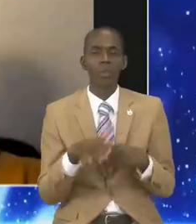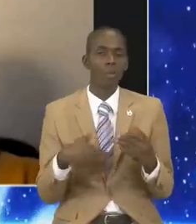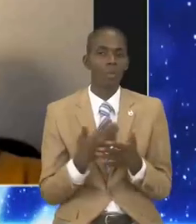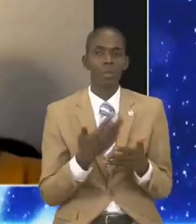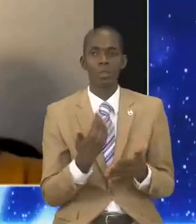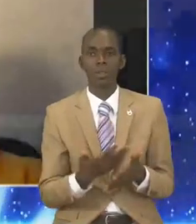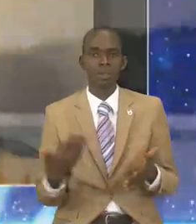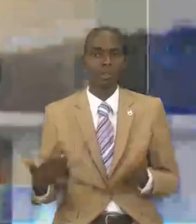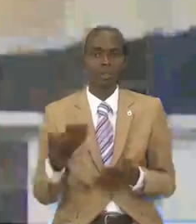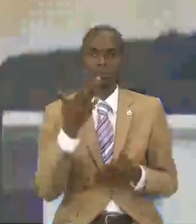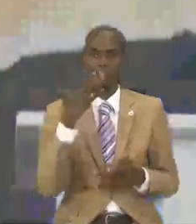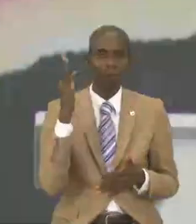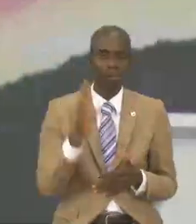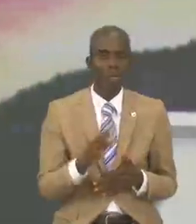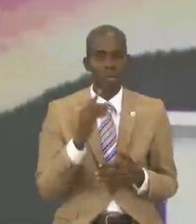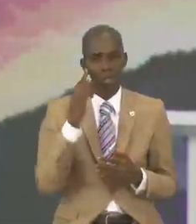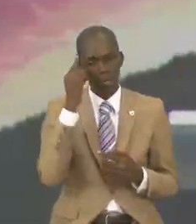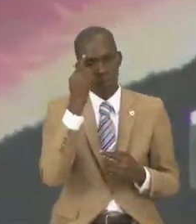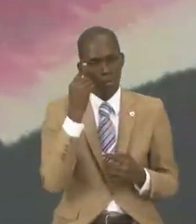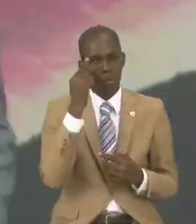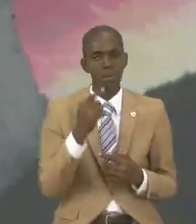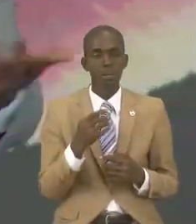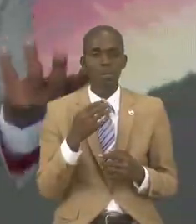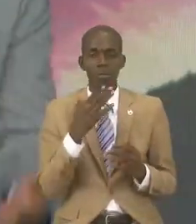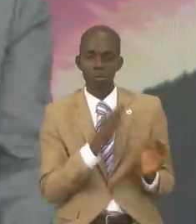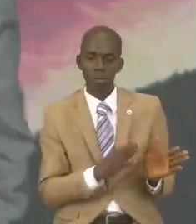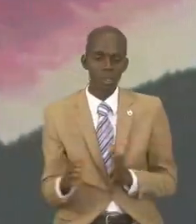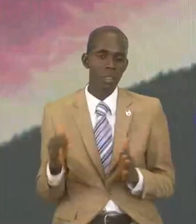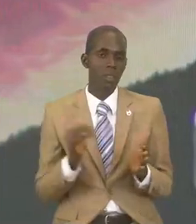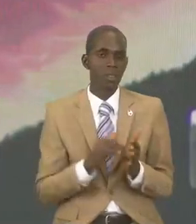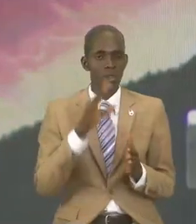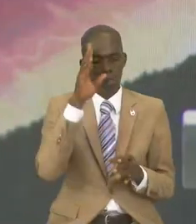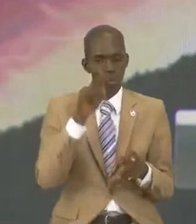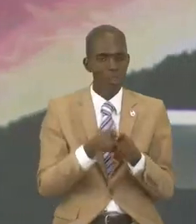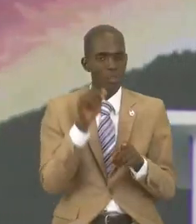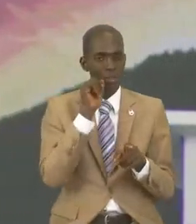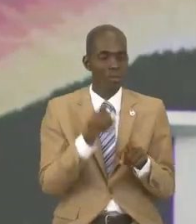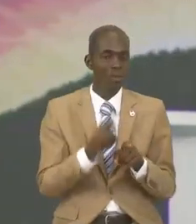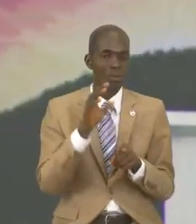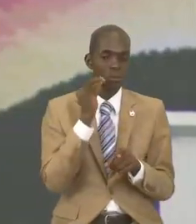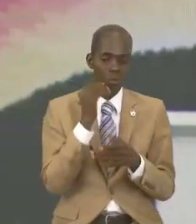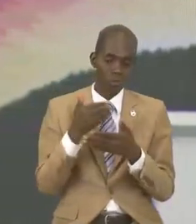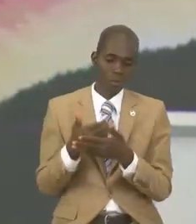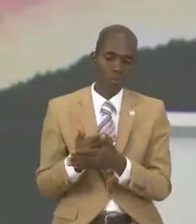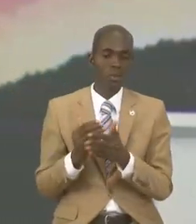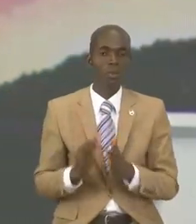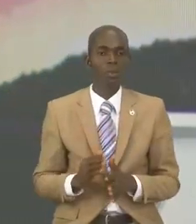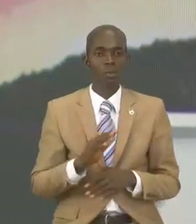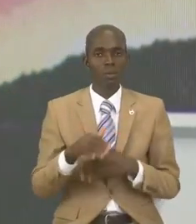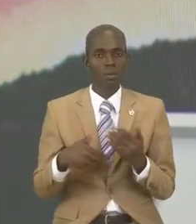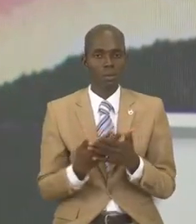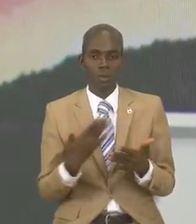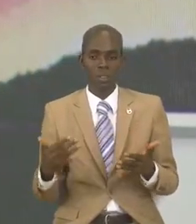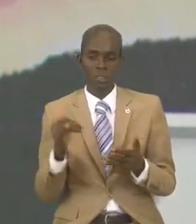choses, les mauvaises pensées, les mauvais plans contre ton frère, ta soeur, tes voisins, toutes ces